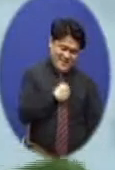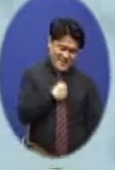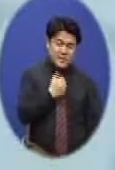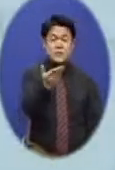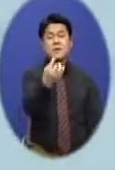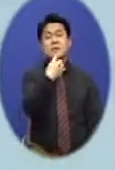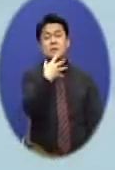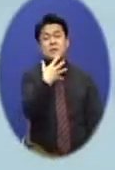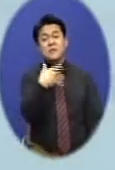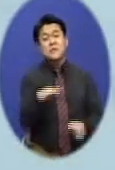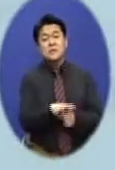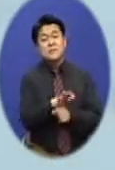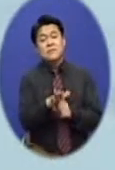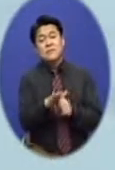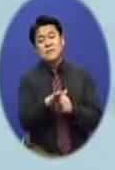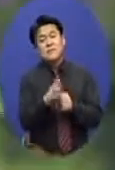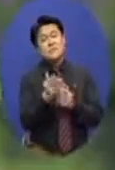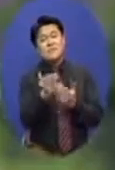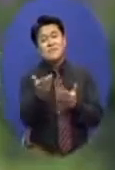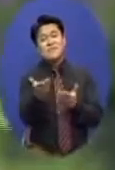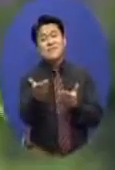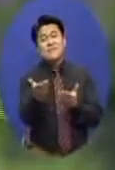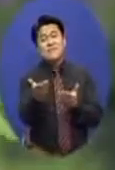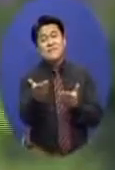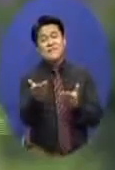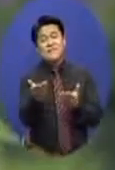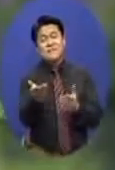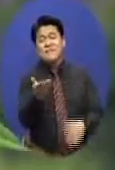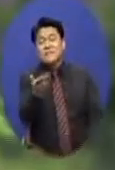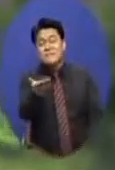당신 춘향아 춘향아